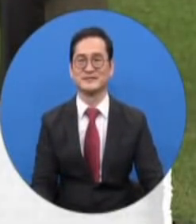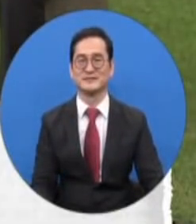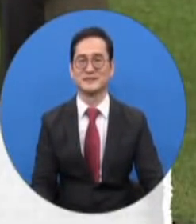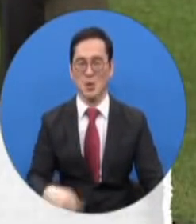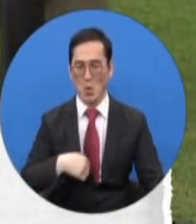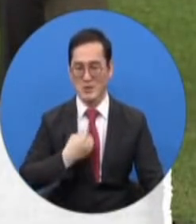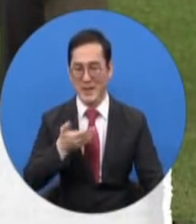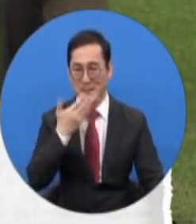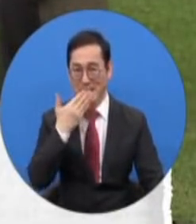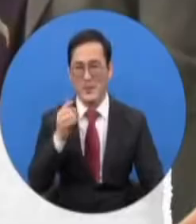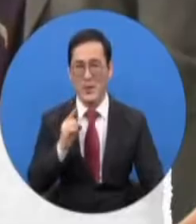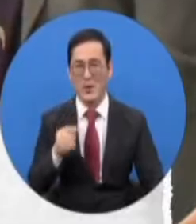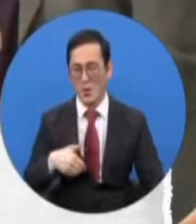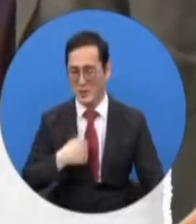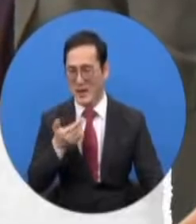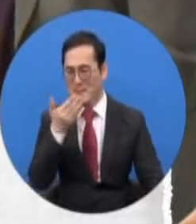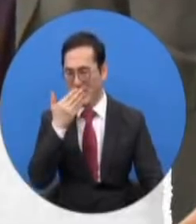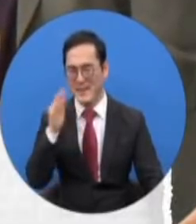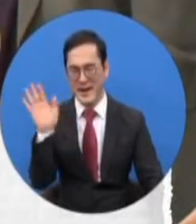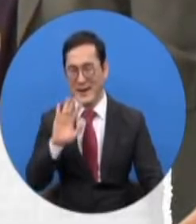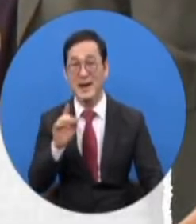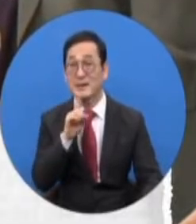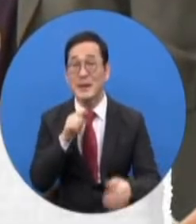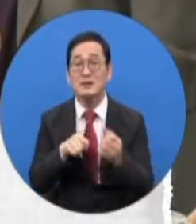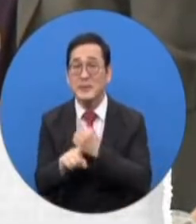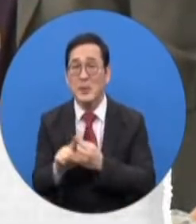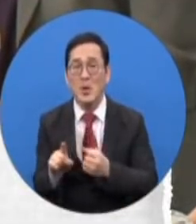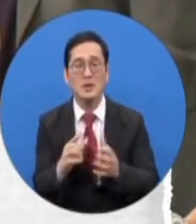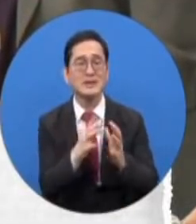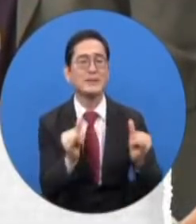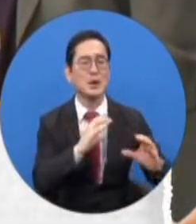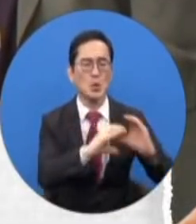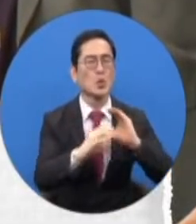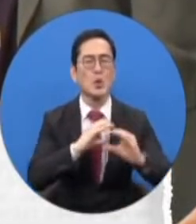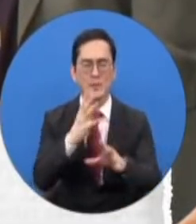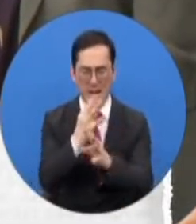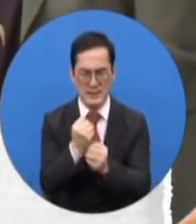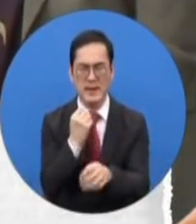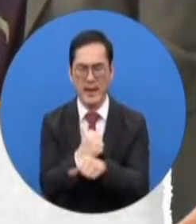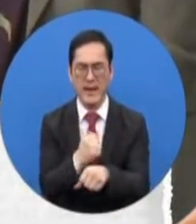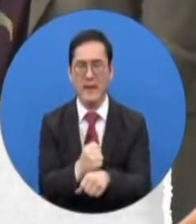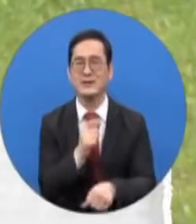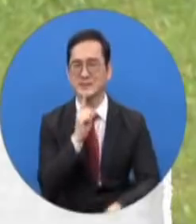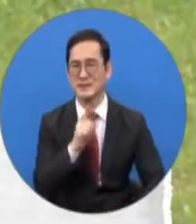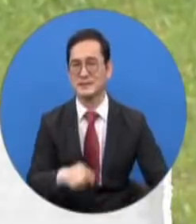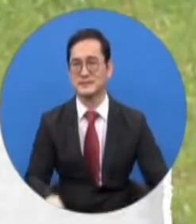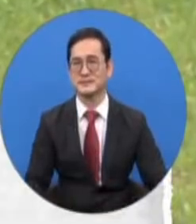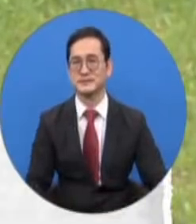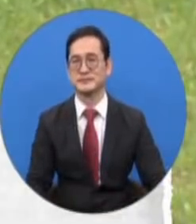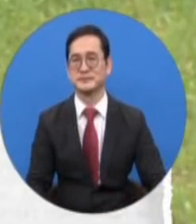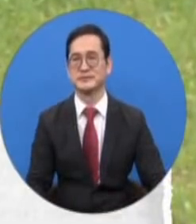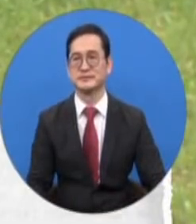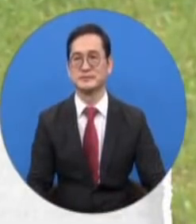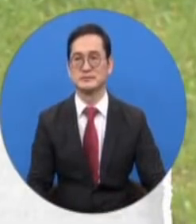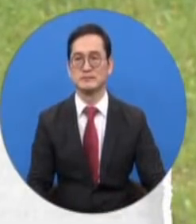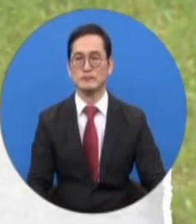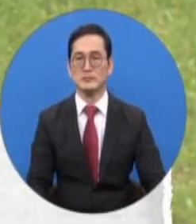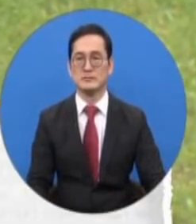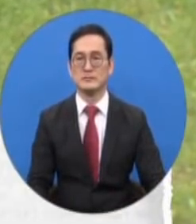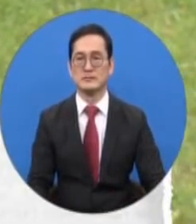아니겠죠. 그만큼 소통을 예. 많이 하겠다는 뜻인데 중요한 건 두 가지인 것 같습니다. 첫 번째는 혼자 밥을 먹지 않는 것